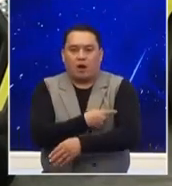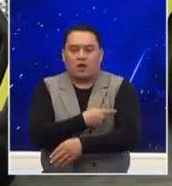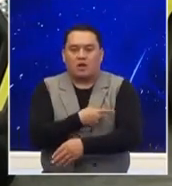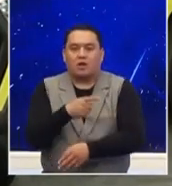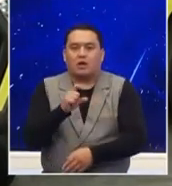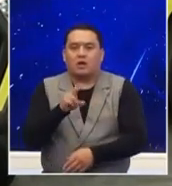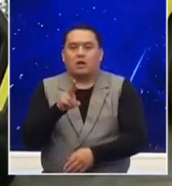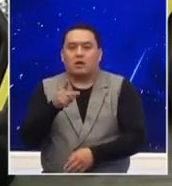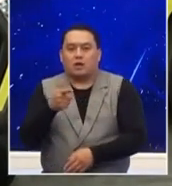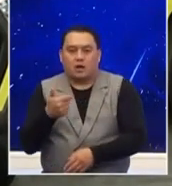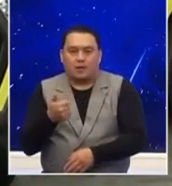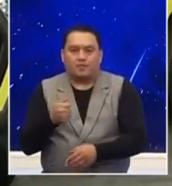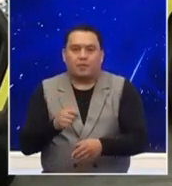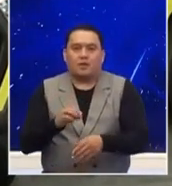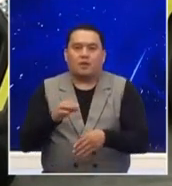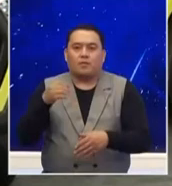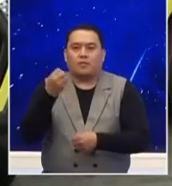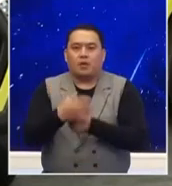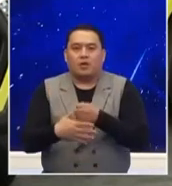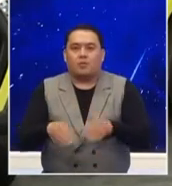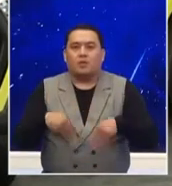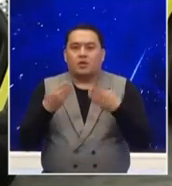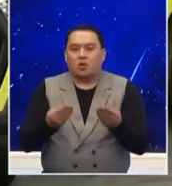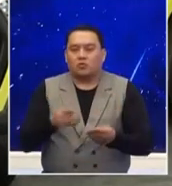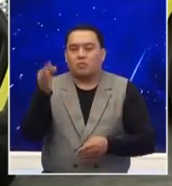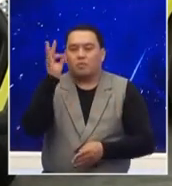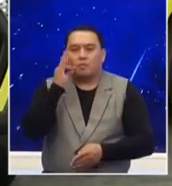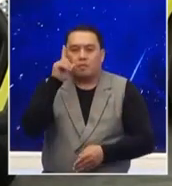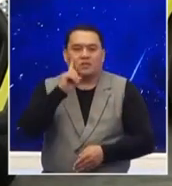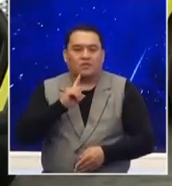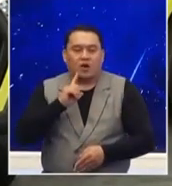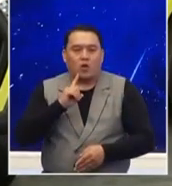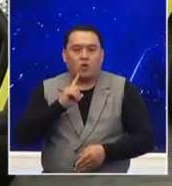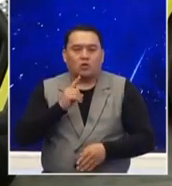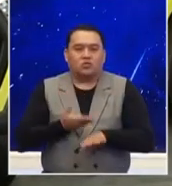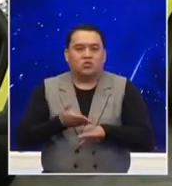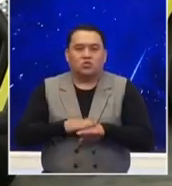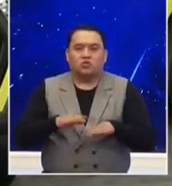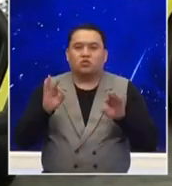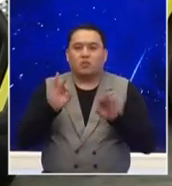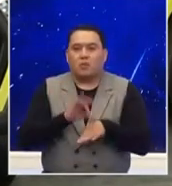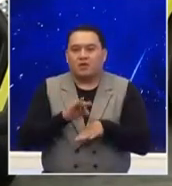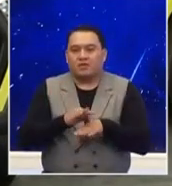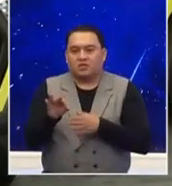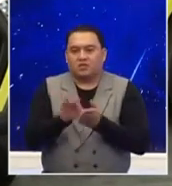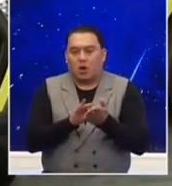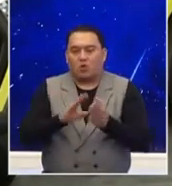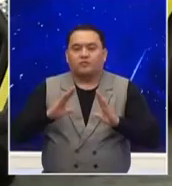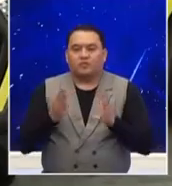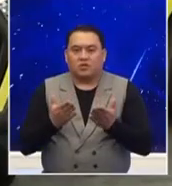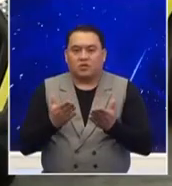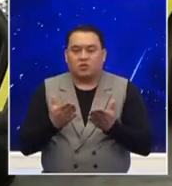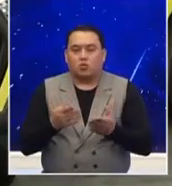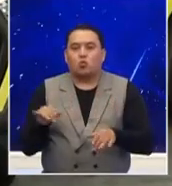ЭКГ, сразу данные передаются в кардиоцентр, что позволяет определить тяжесть состояния пациента и сразу определиться со стационаром,